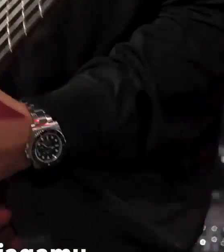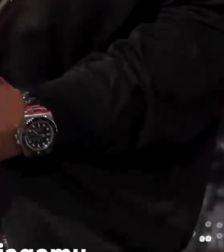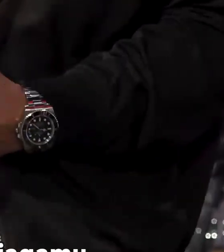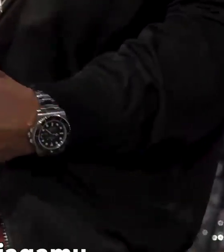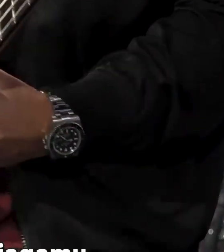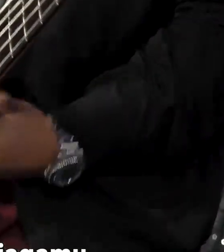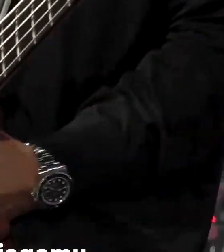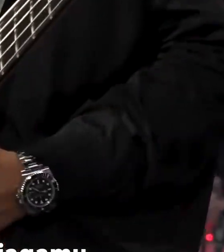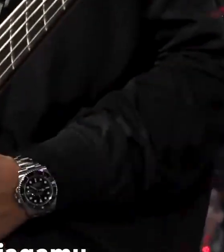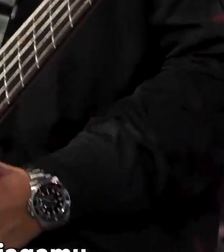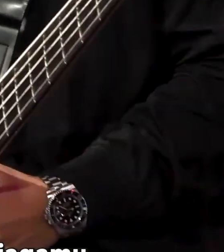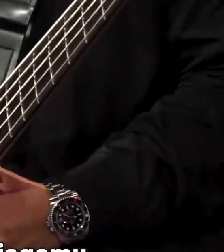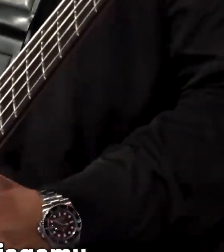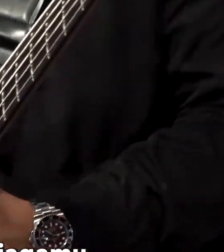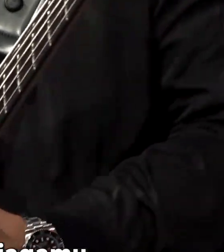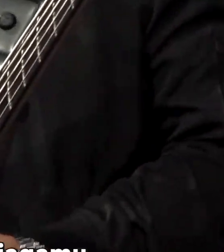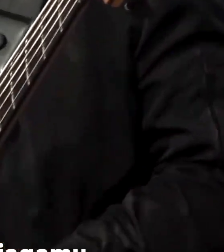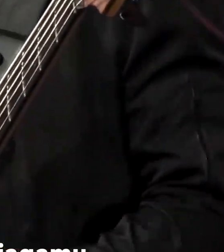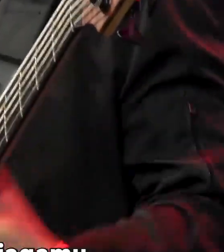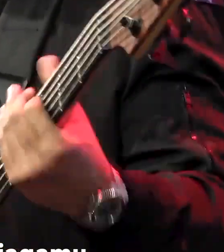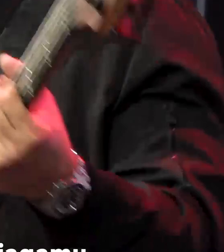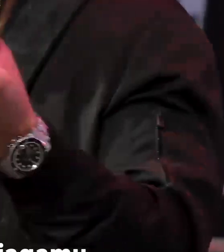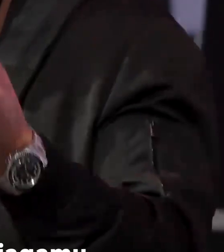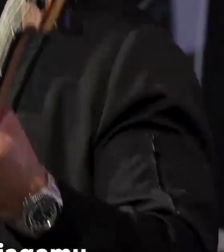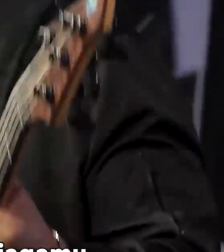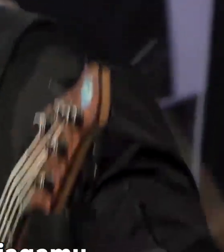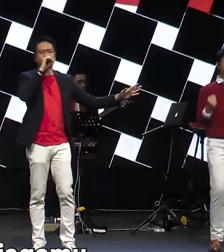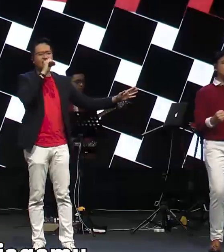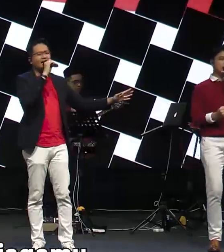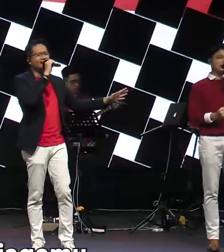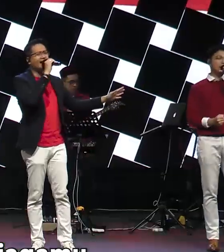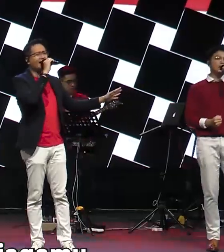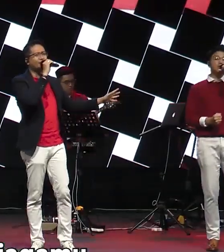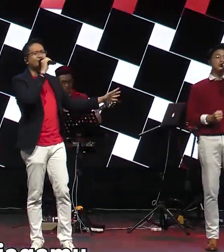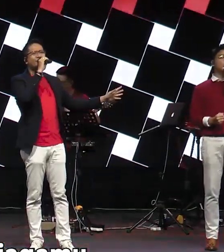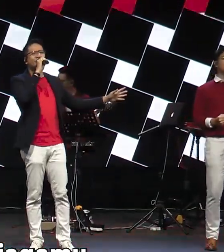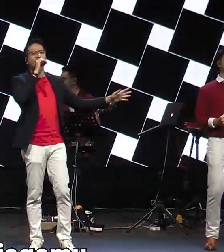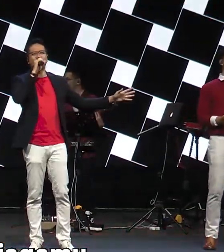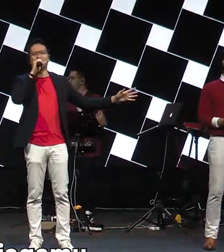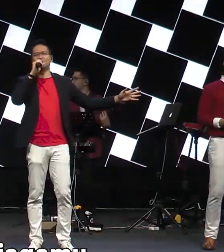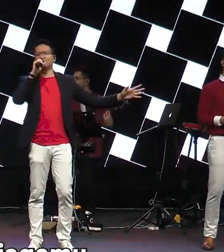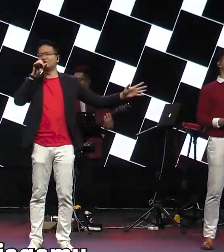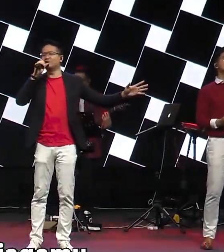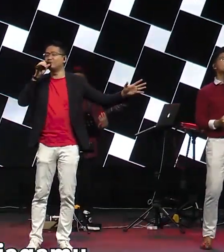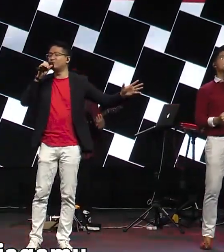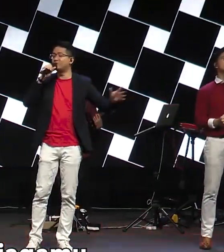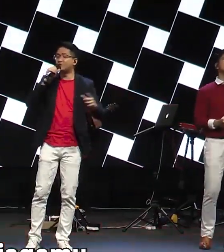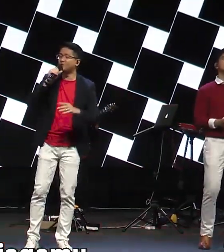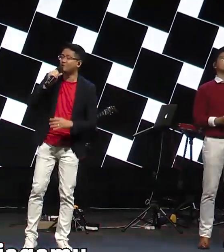Ku berdiri di sini untuk menjagamu.